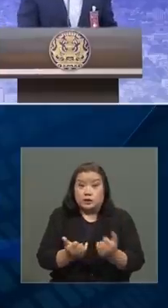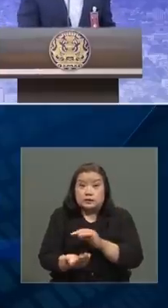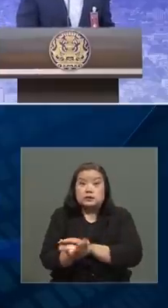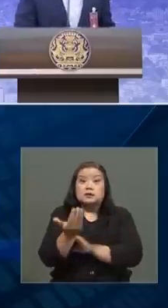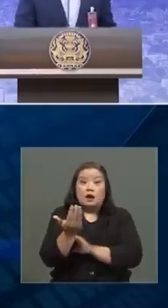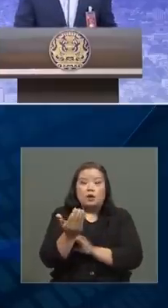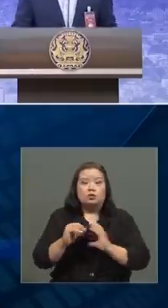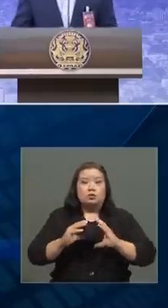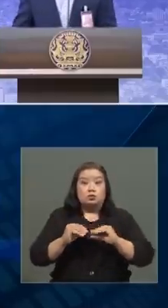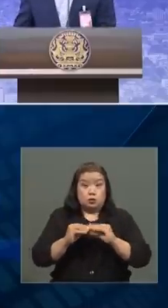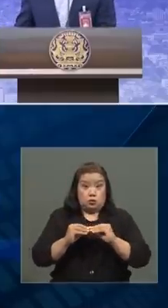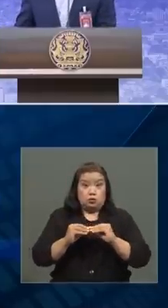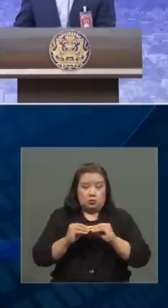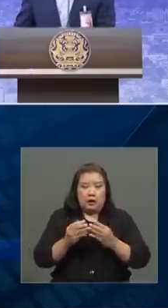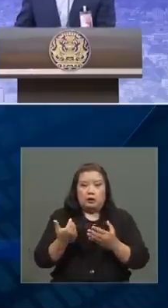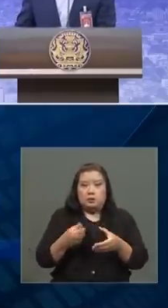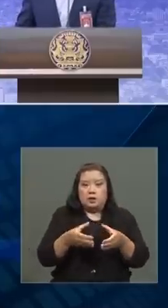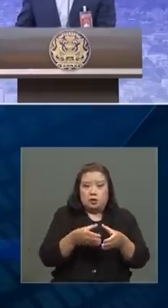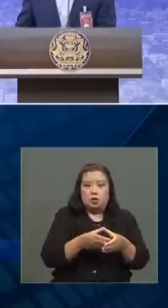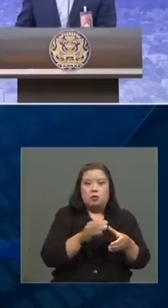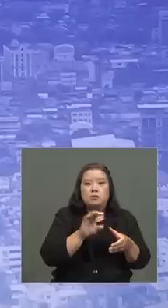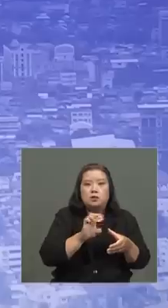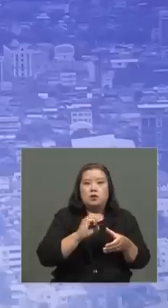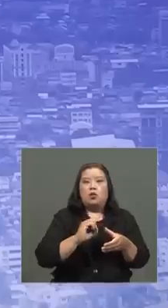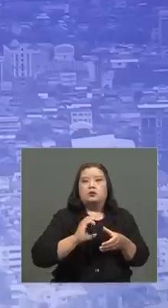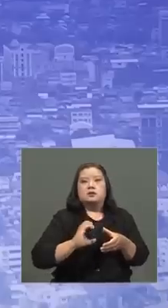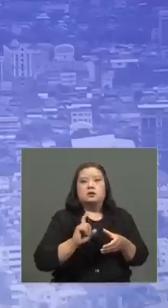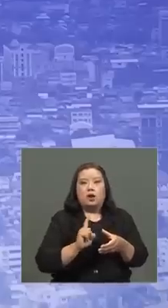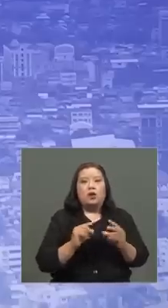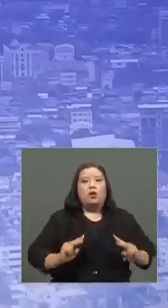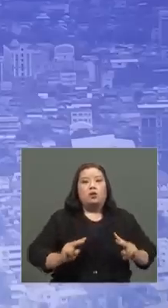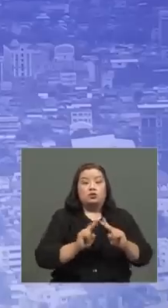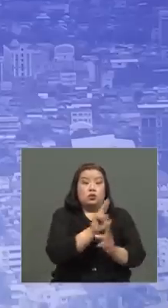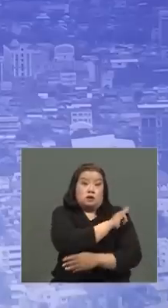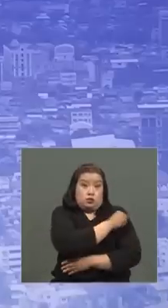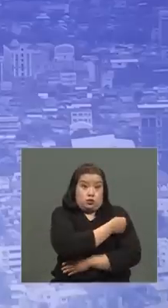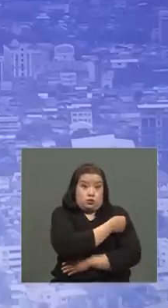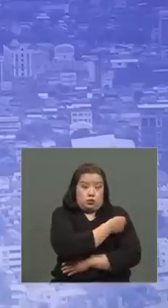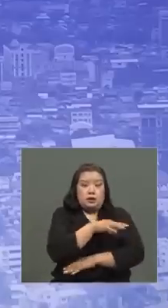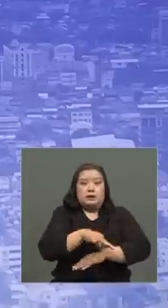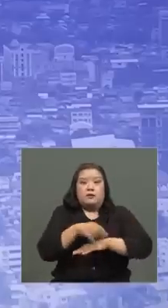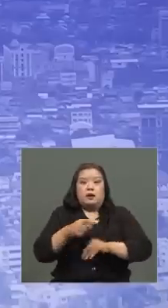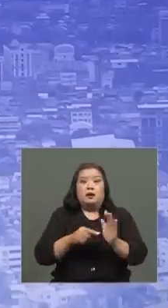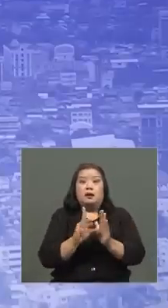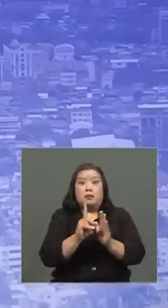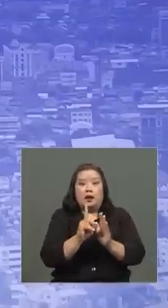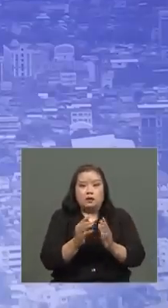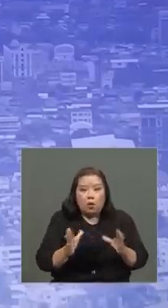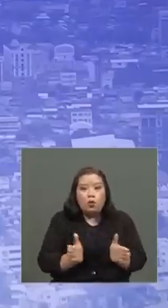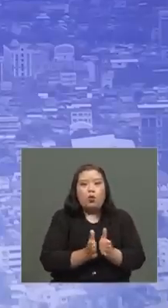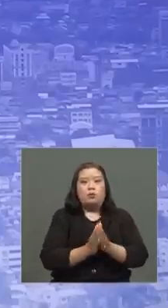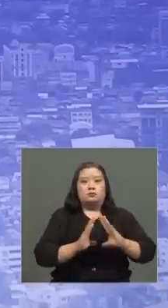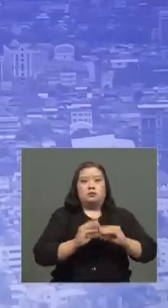มีการประชุมกันอย่างเข้มข้นทั้งทาง ucของทางกระทรวงสาธารณสุขซึ่งวันนี้ท่านปลัดกระทรวงสาธารณสุขประชุมอยู่ด้วยแล้วยังมี